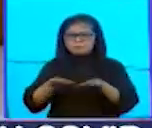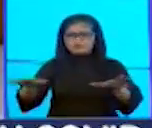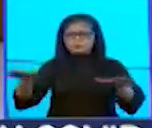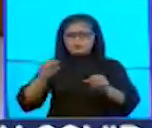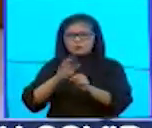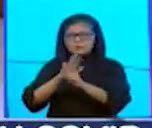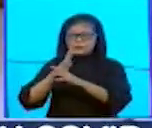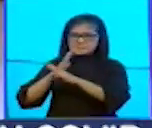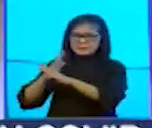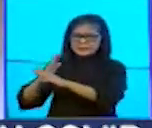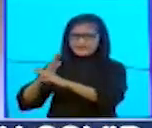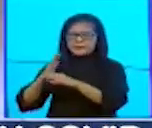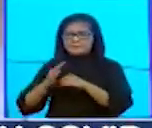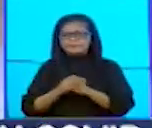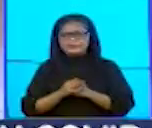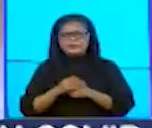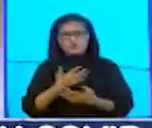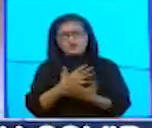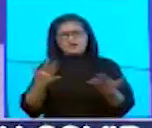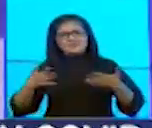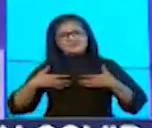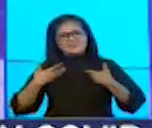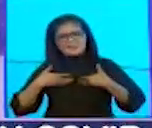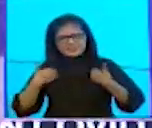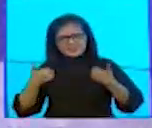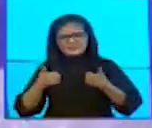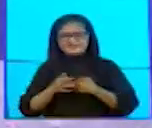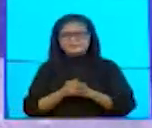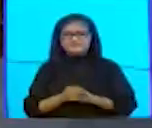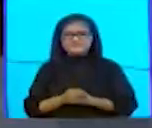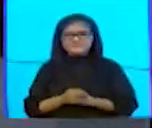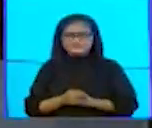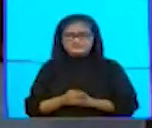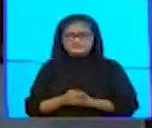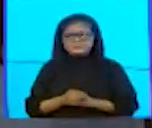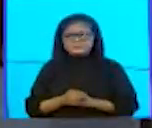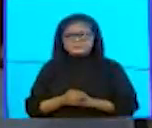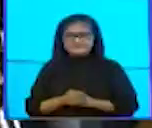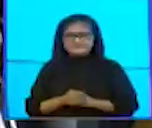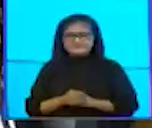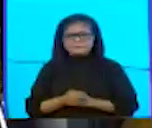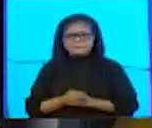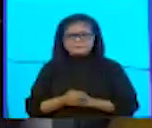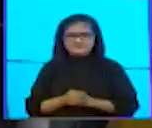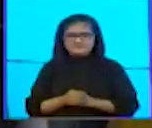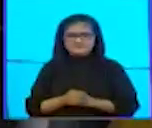COVID-19 sekaligus menghibur warga. Dari Surabaya, Jawa Timur, Sony Hermawan, iNews melaporkan.